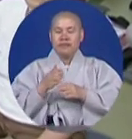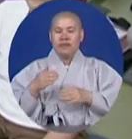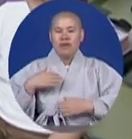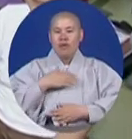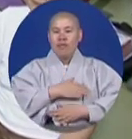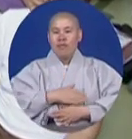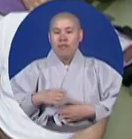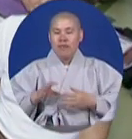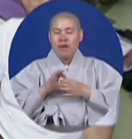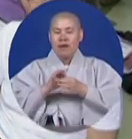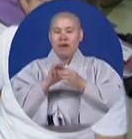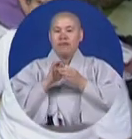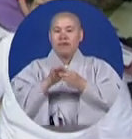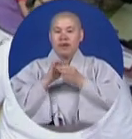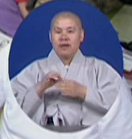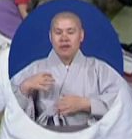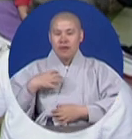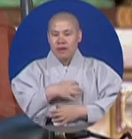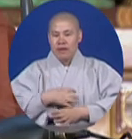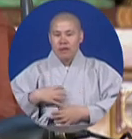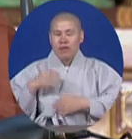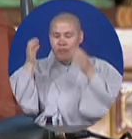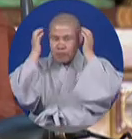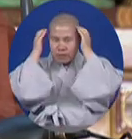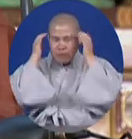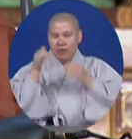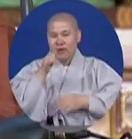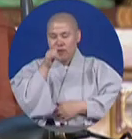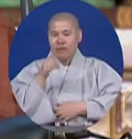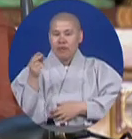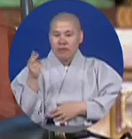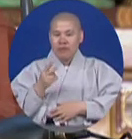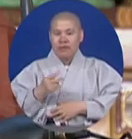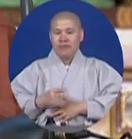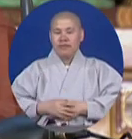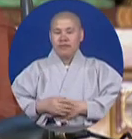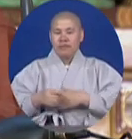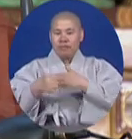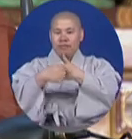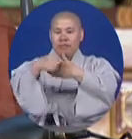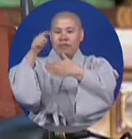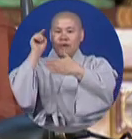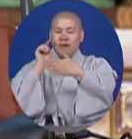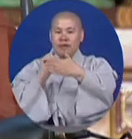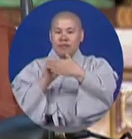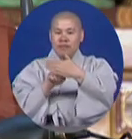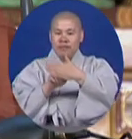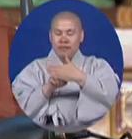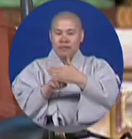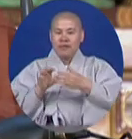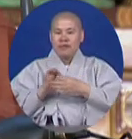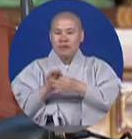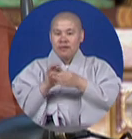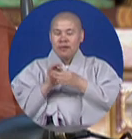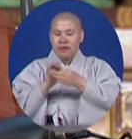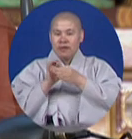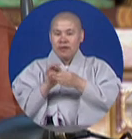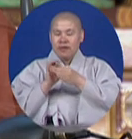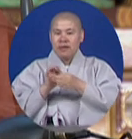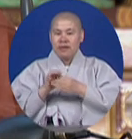몸에 관련된 괴로움이 있고 또 마음에 관련된